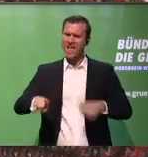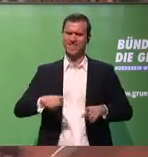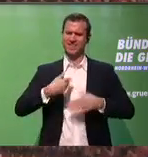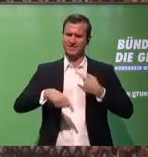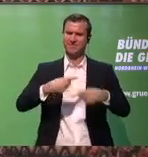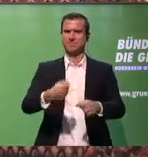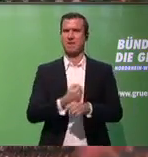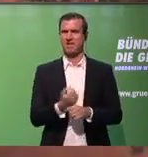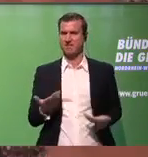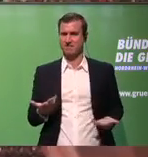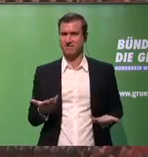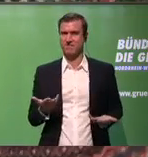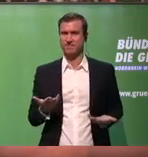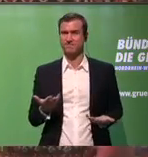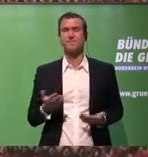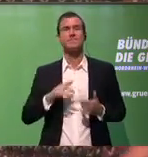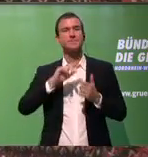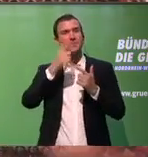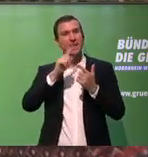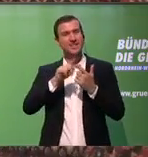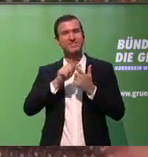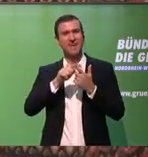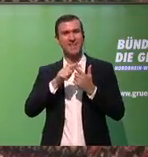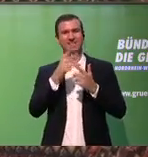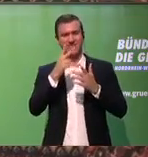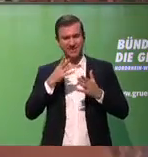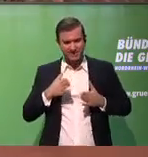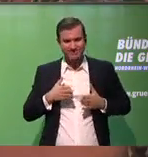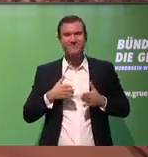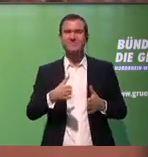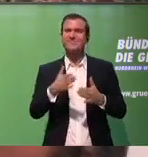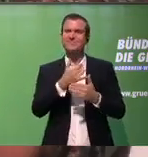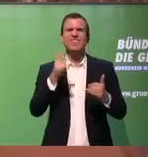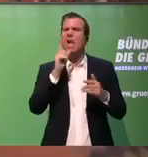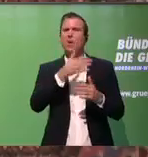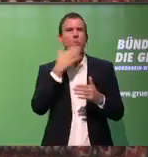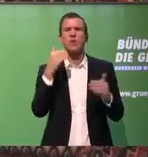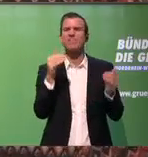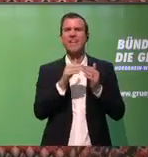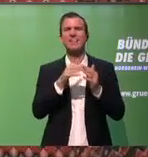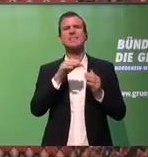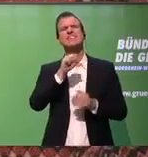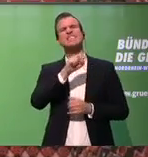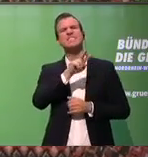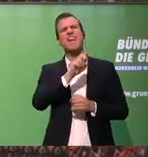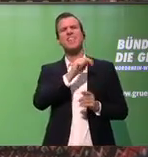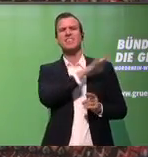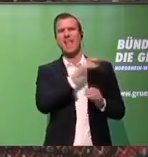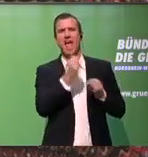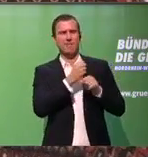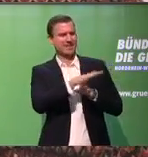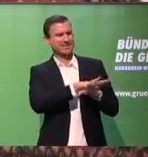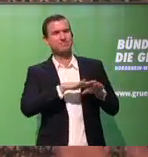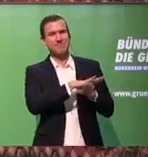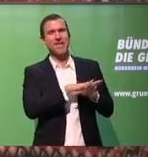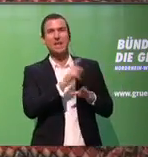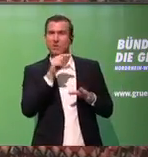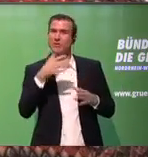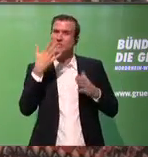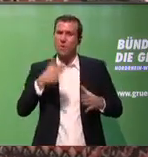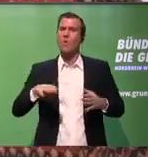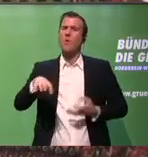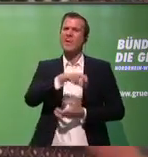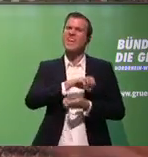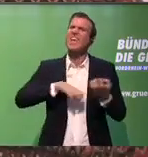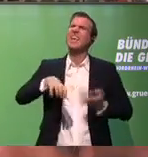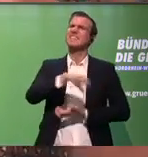Nämlich die zweite Schiene, auf der es eben auch ungerecht zugeht, ist Svens Arbeitsgebiet, dass in dieser ganzen